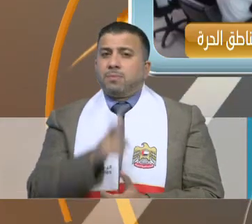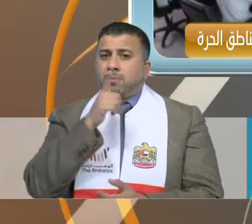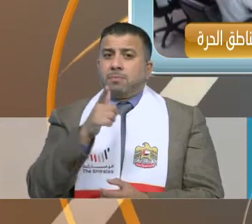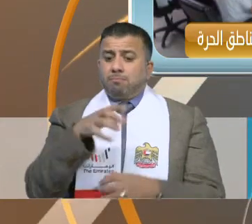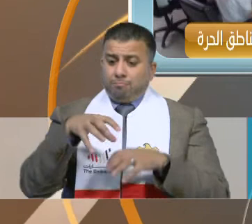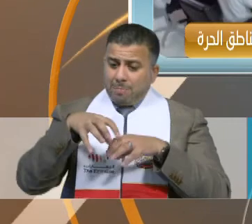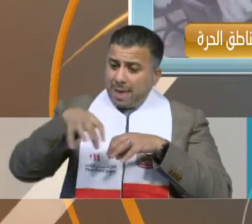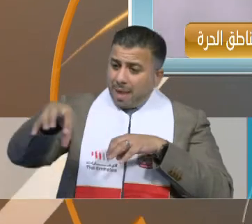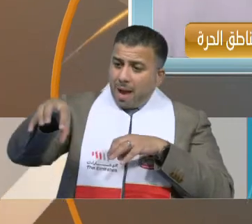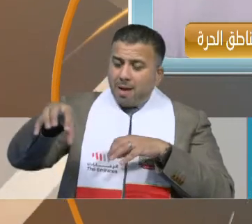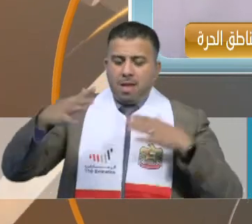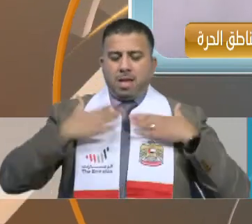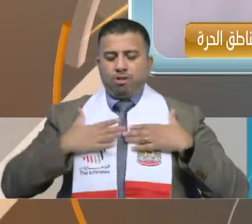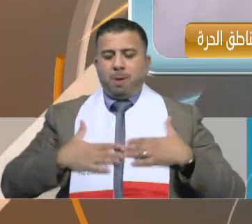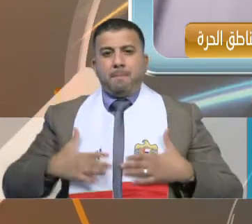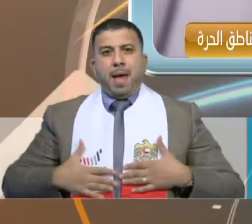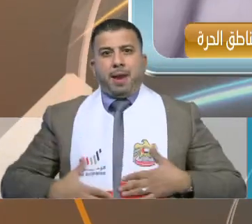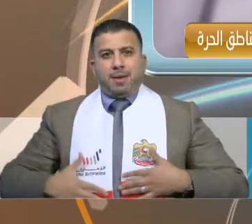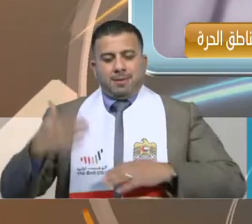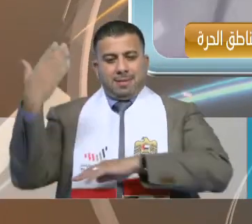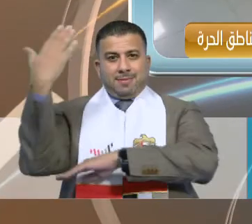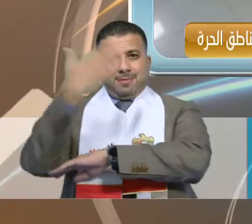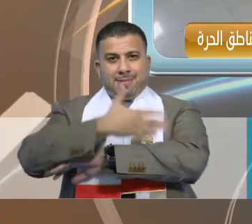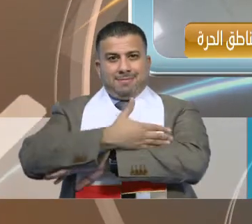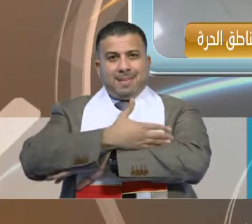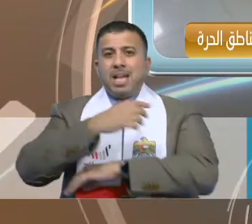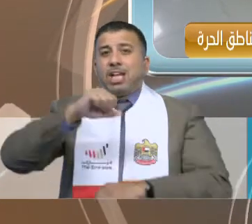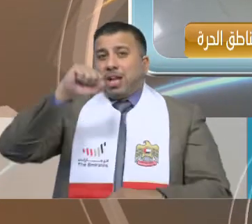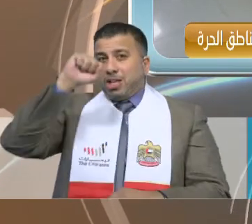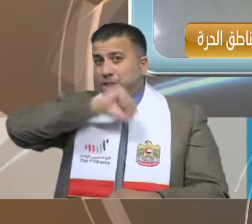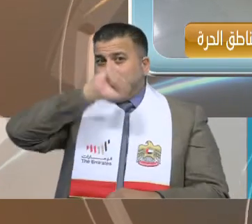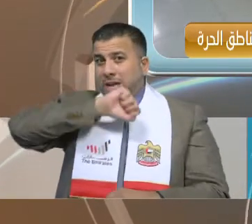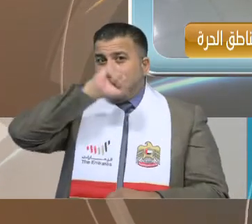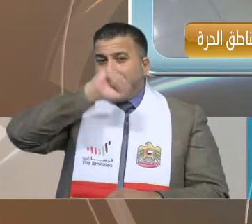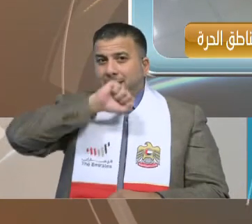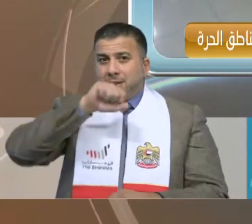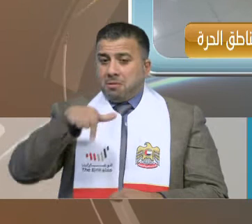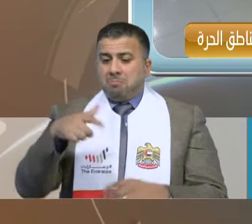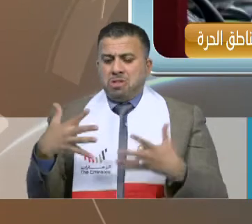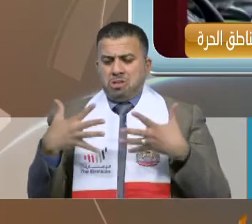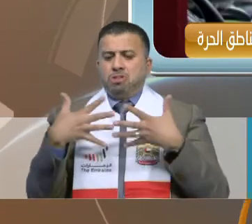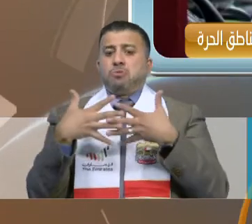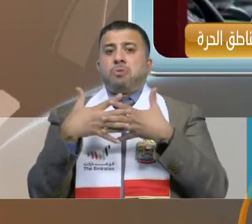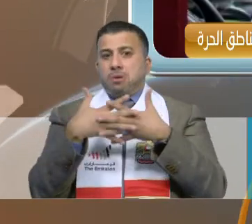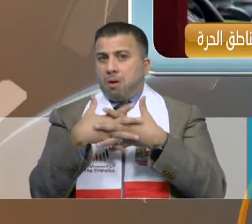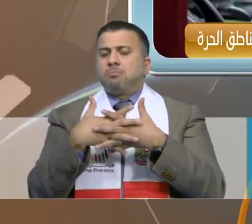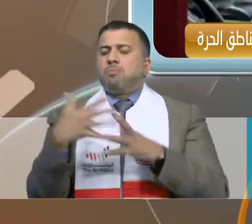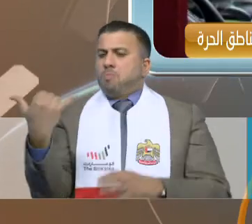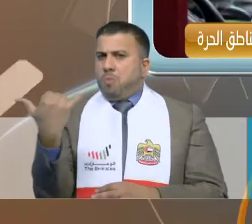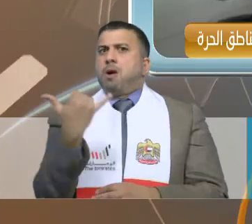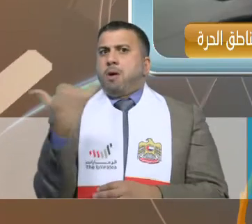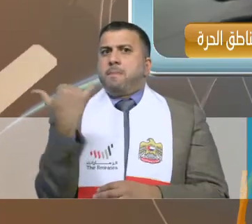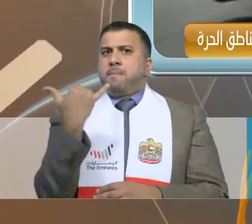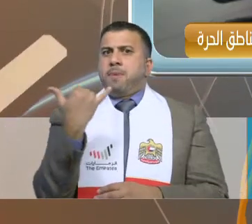قطاع جمارك في إمارة الشارقة هو أحد الشركاء الرئيسيين